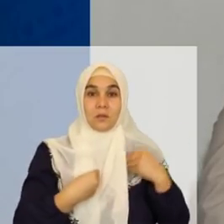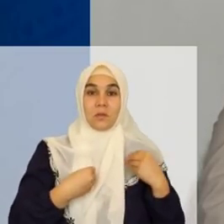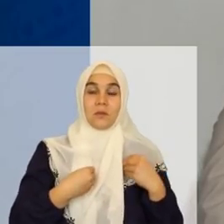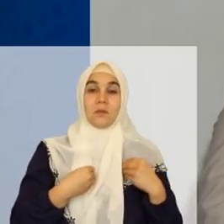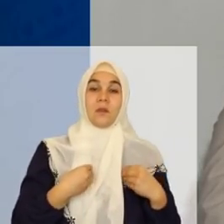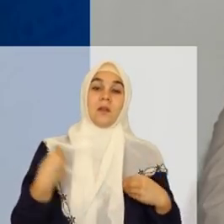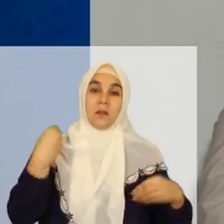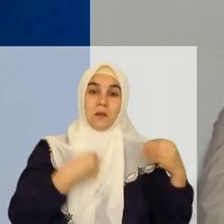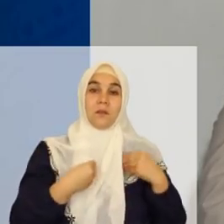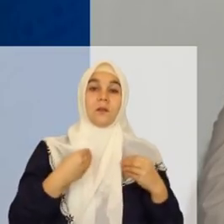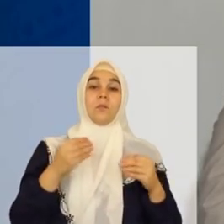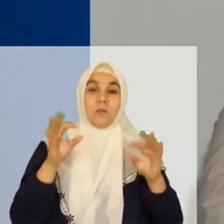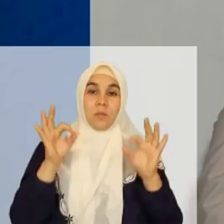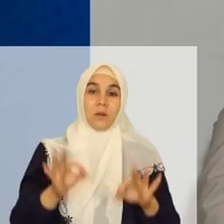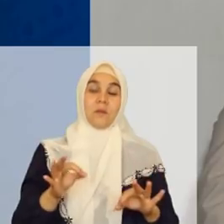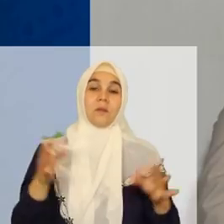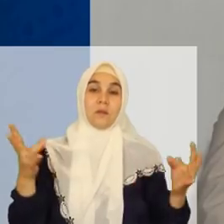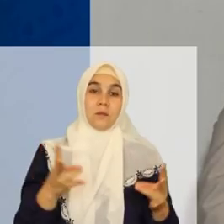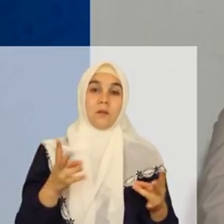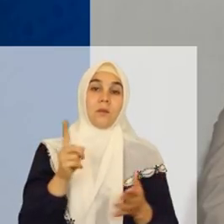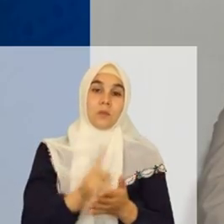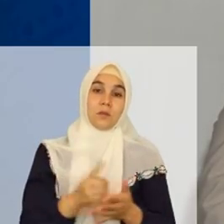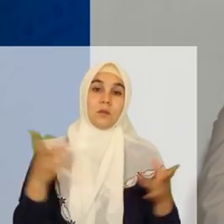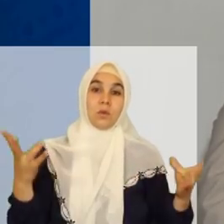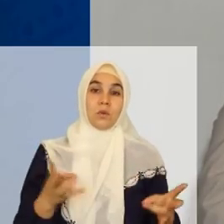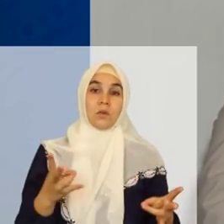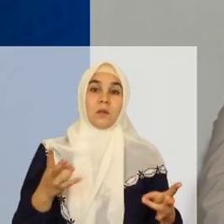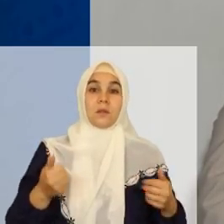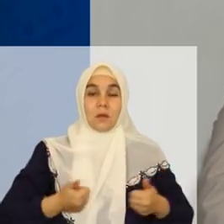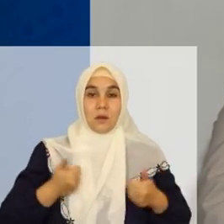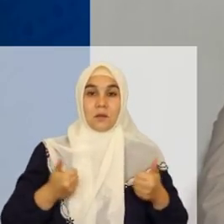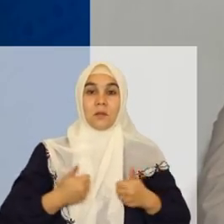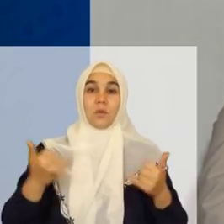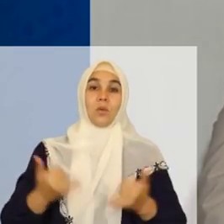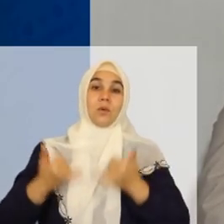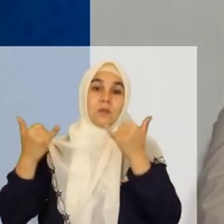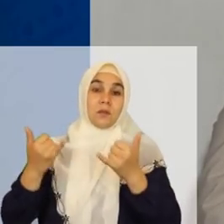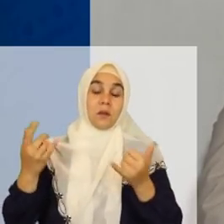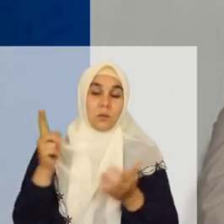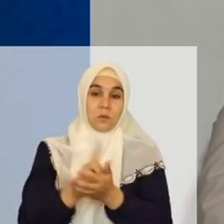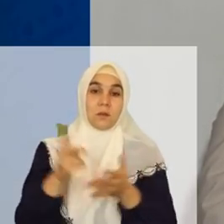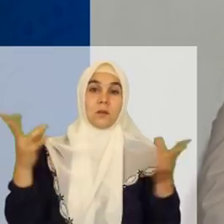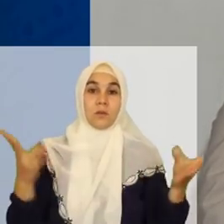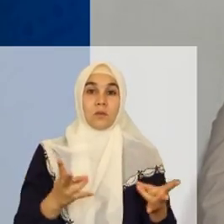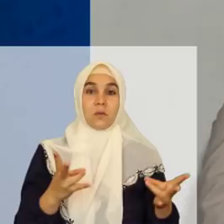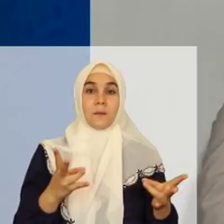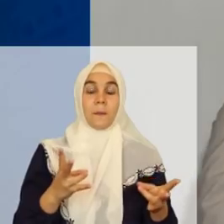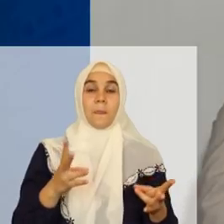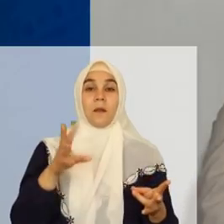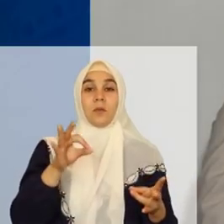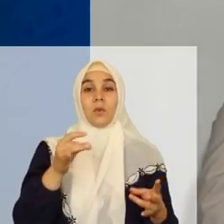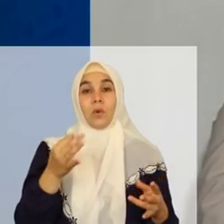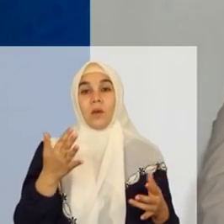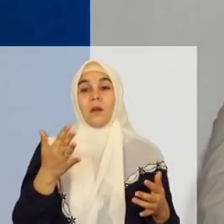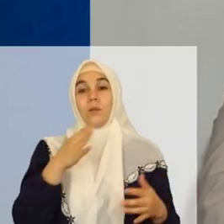bo'lgan kiyimlarimiz bor. Albatta ularni kiyishimiz kerak, ularni hurmatini qilishimiz kerak. Lekin